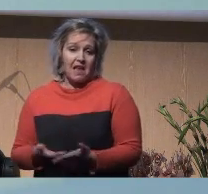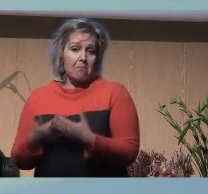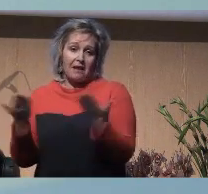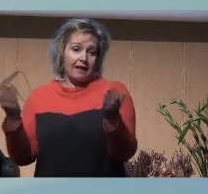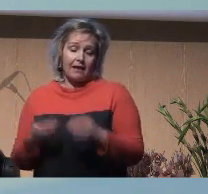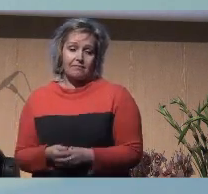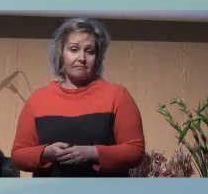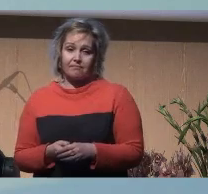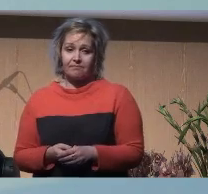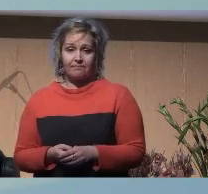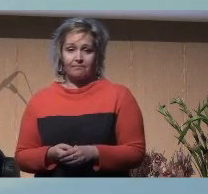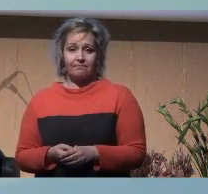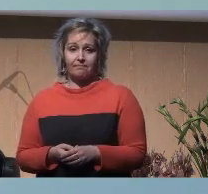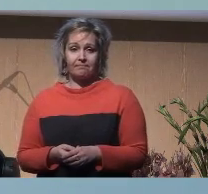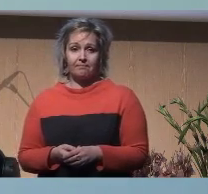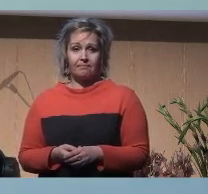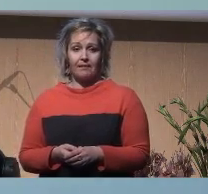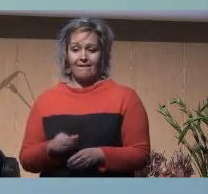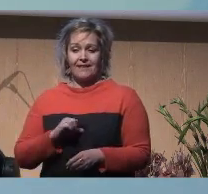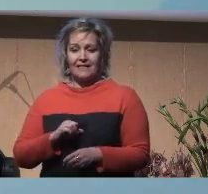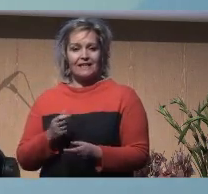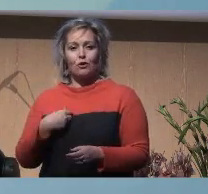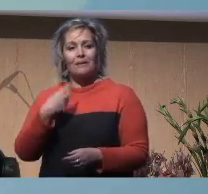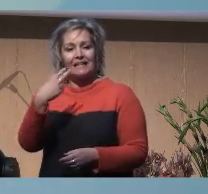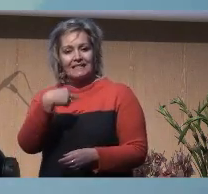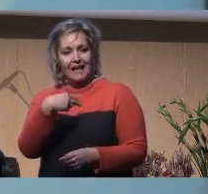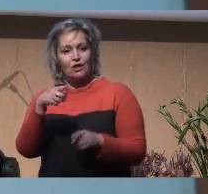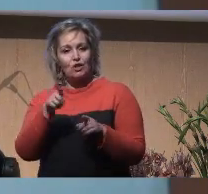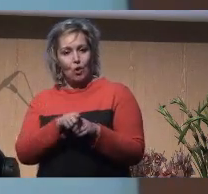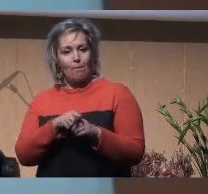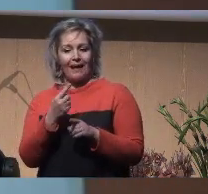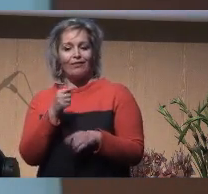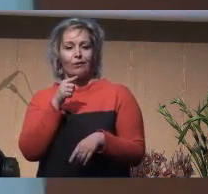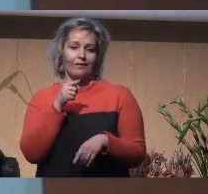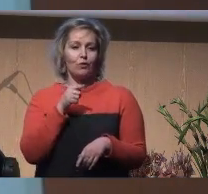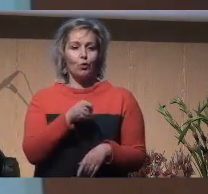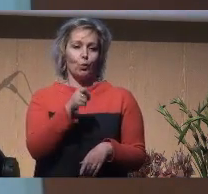hjelp hvis man ikke blir sett som et du.